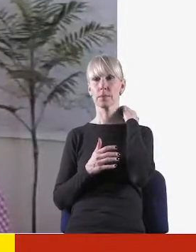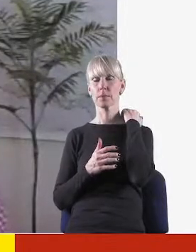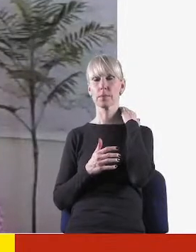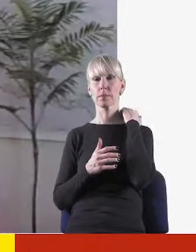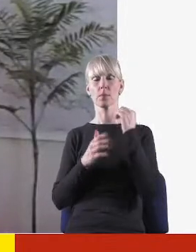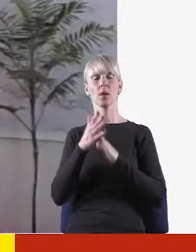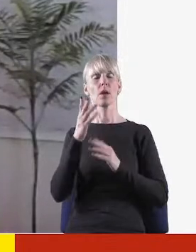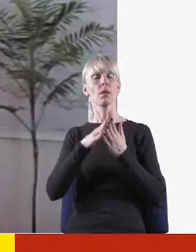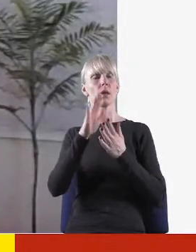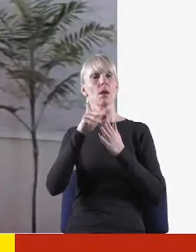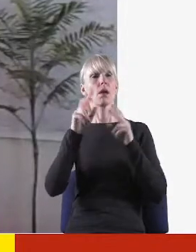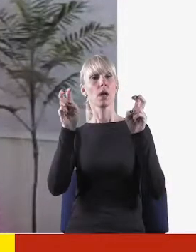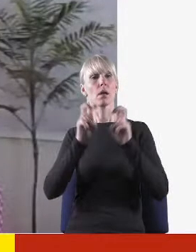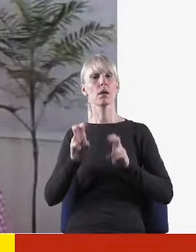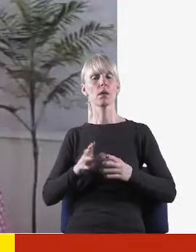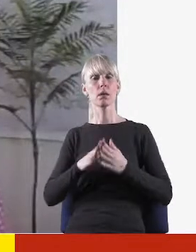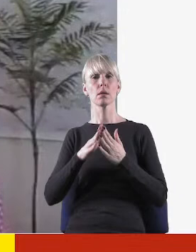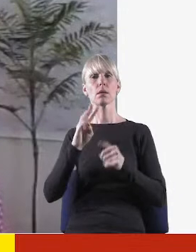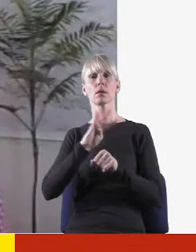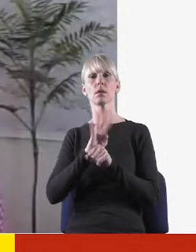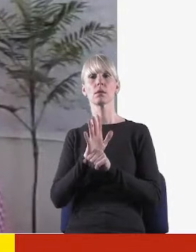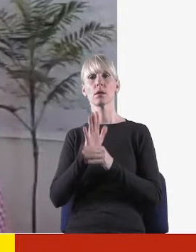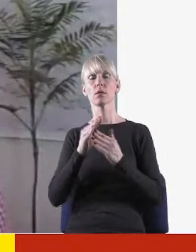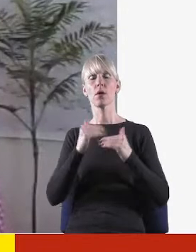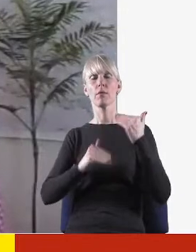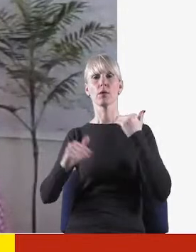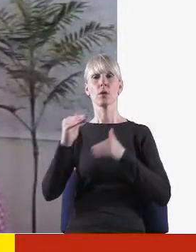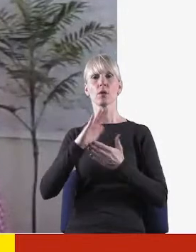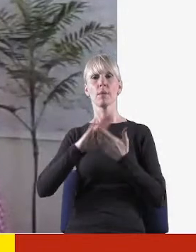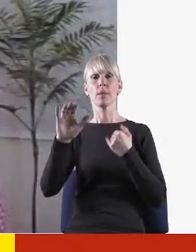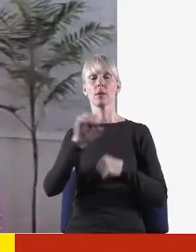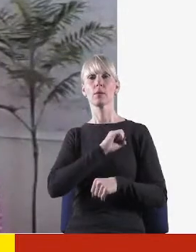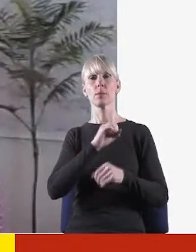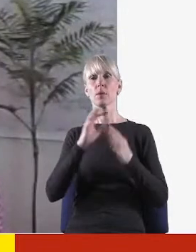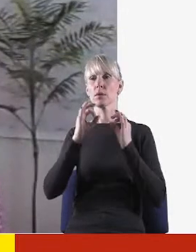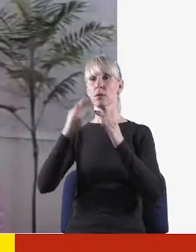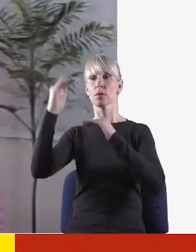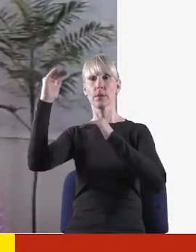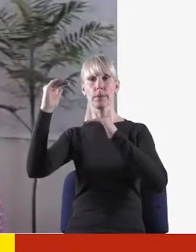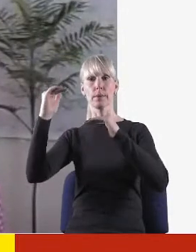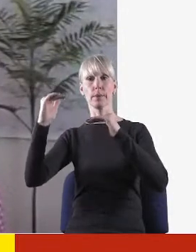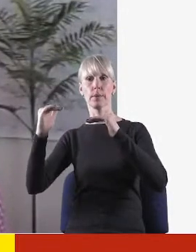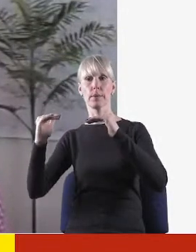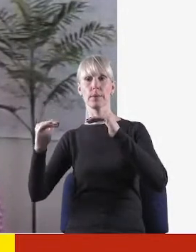pandemiczny z niewielkim wzrostem bezrobocia. Ono dzisiaj spada cały czas.